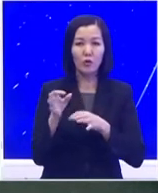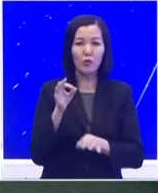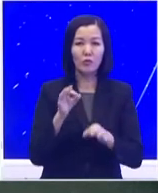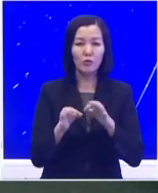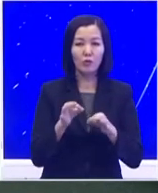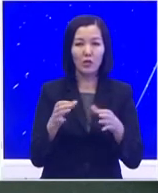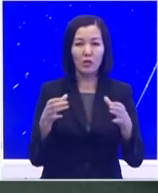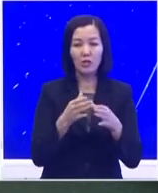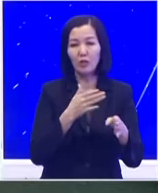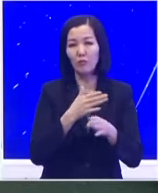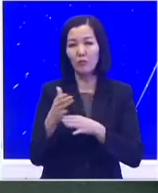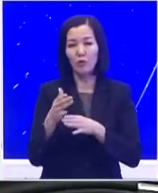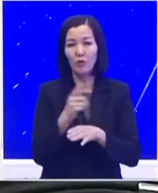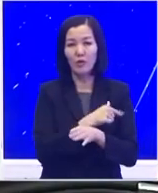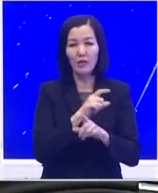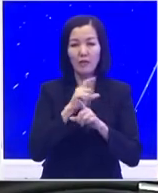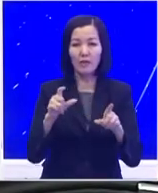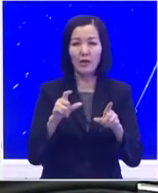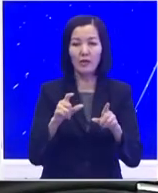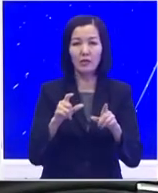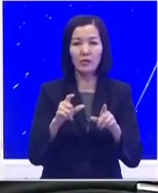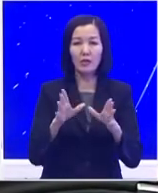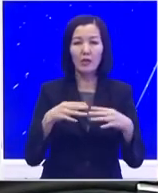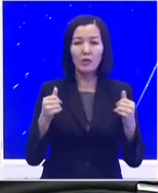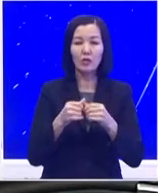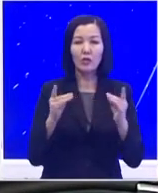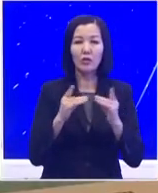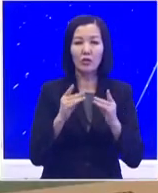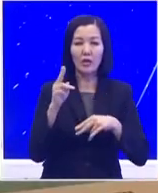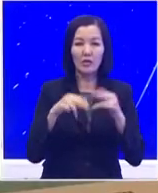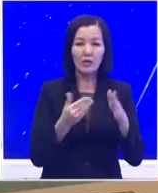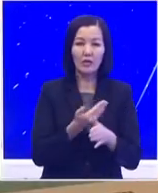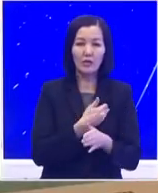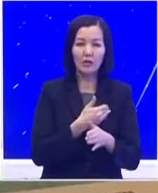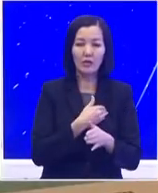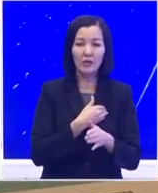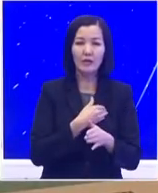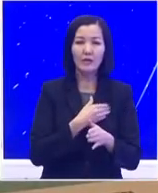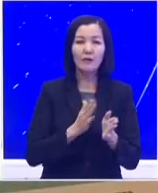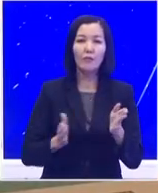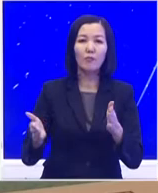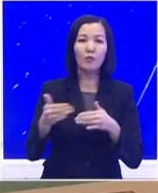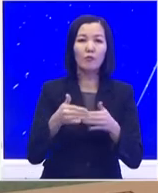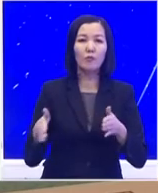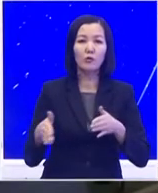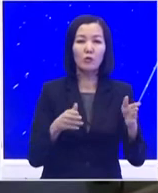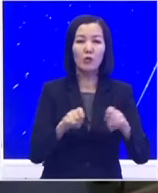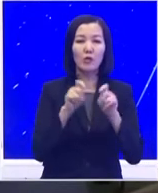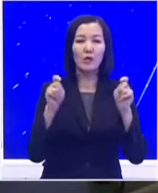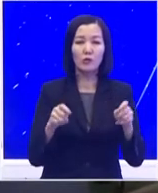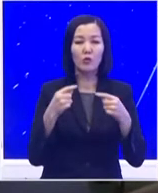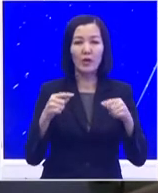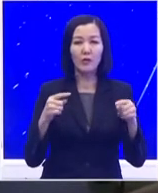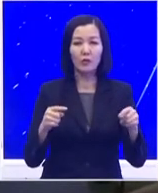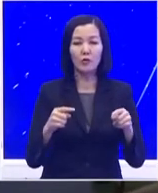бөлгізу, жетігенде емхана мен жануялық жатақхана салғызу, ынтымаққа бұрылма, жол ашу, тағы басқа. Әкім